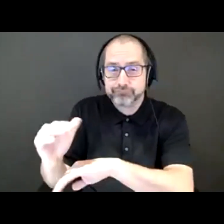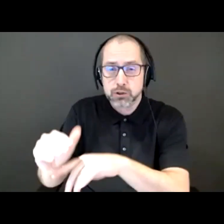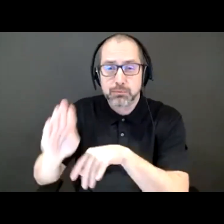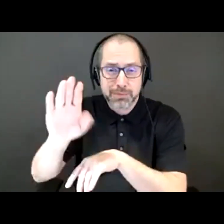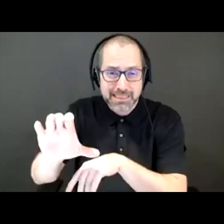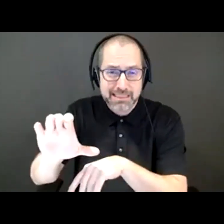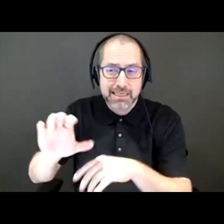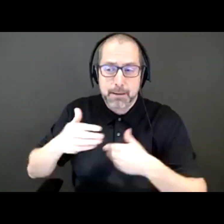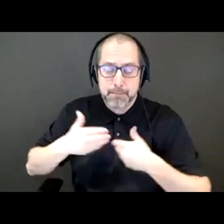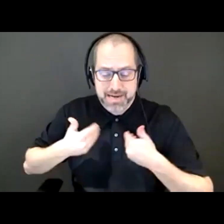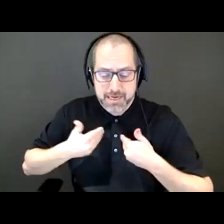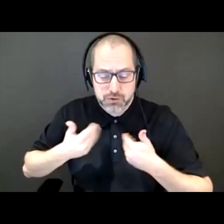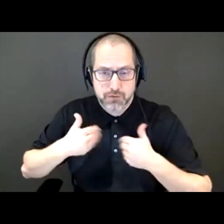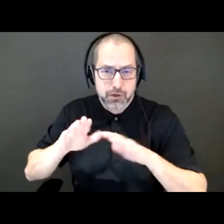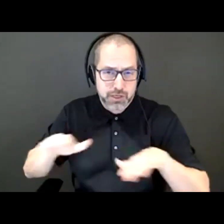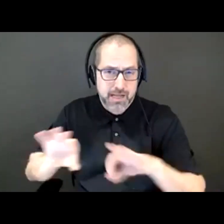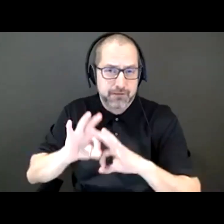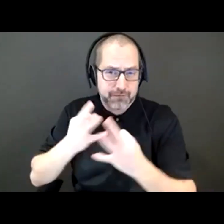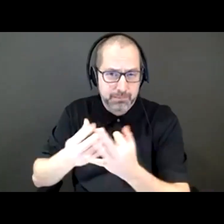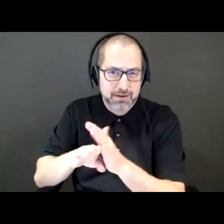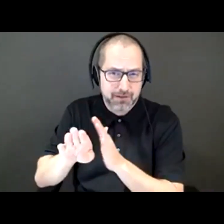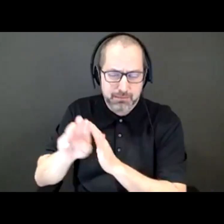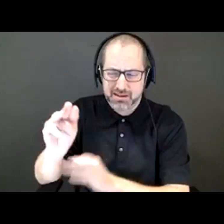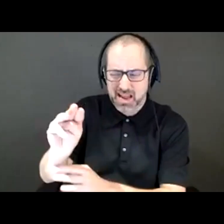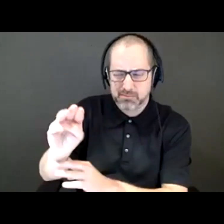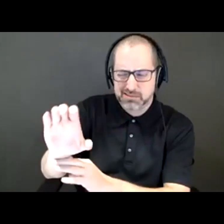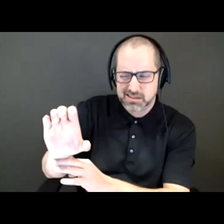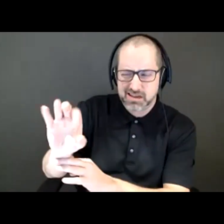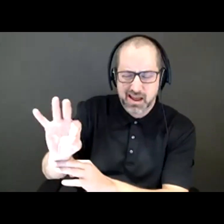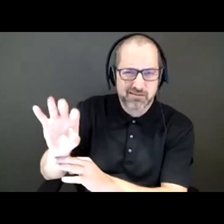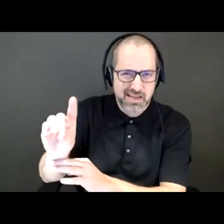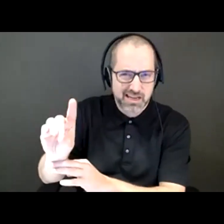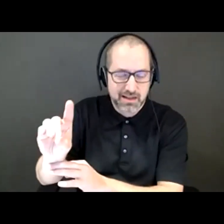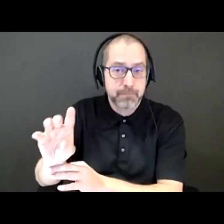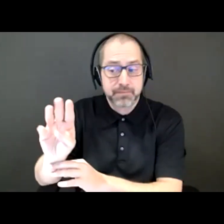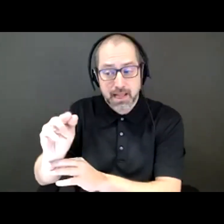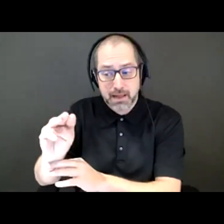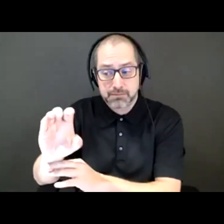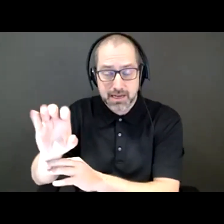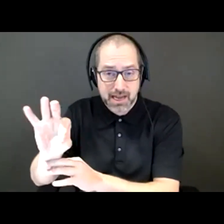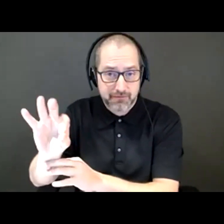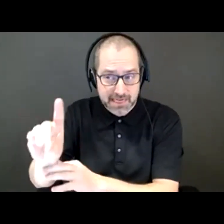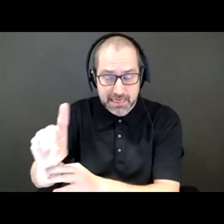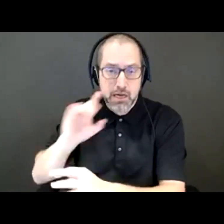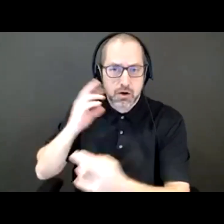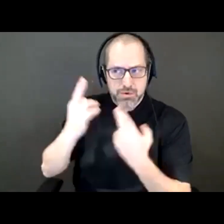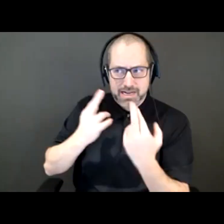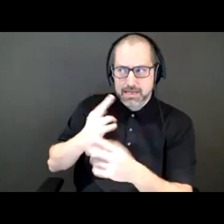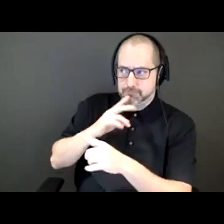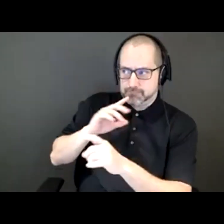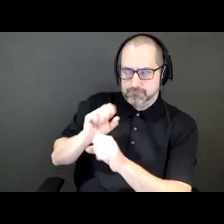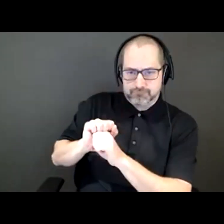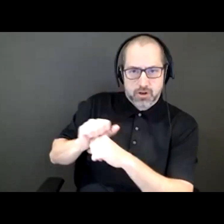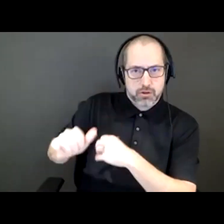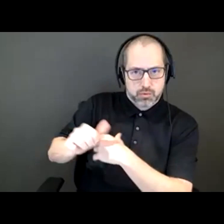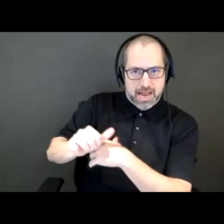des services de l'enfance de la Colombie Britannique et ce ministère a jugé qu'il